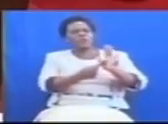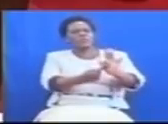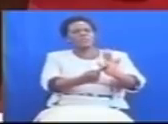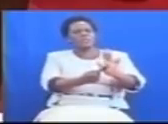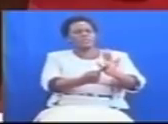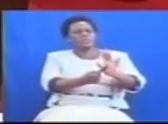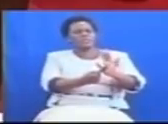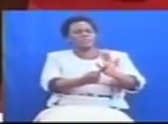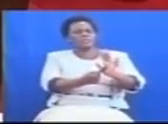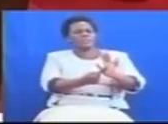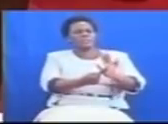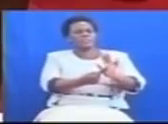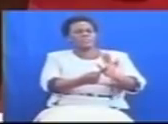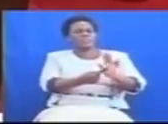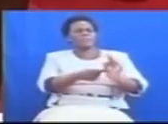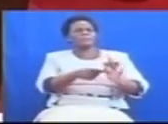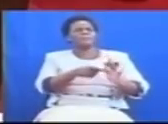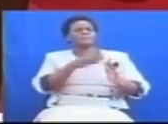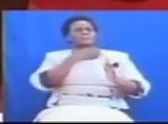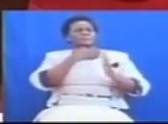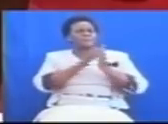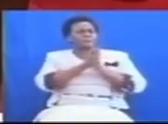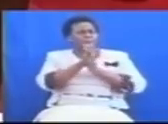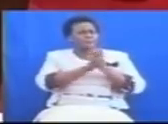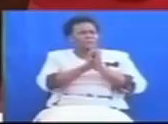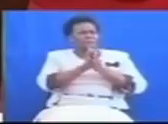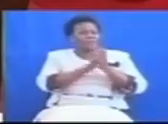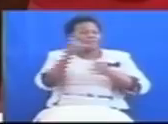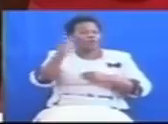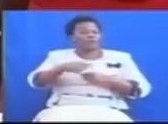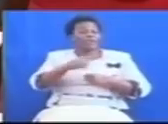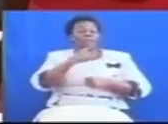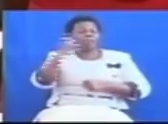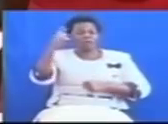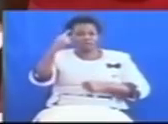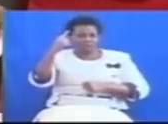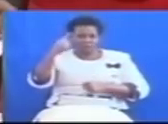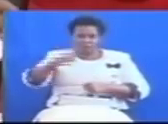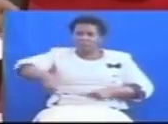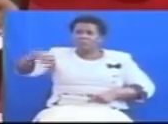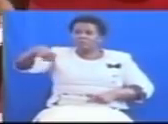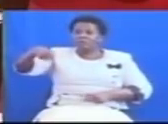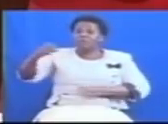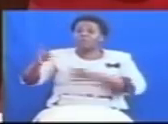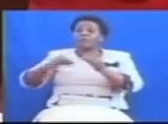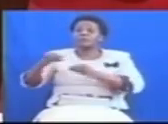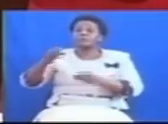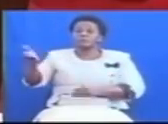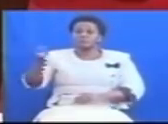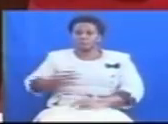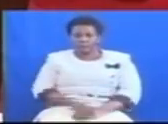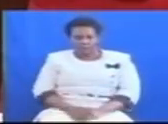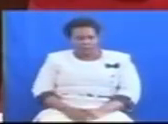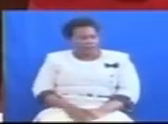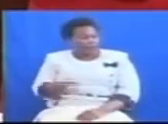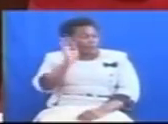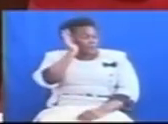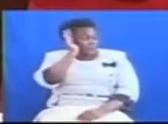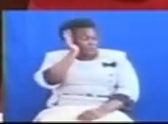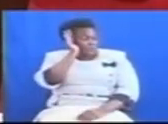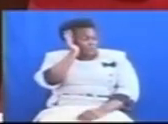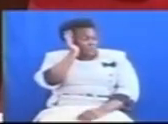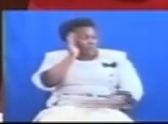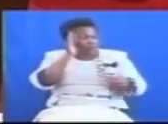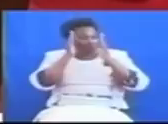dhati kupiga marufuku mifuko ya plastiki hapa nchini. Mheshimiwa Naibu Spika, ukiangalia majibu ya Mheshimiwa Waziri anasema